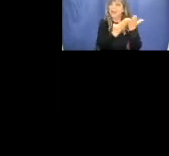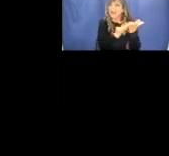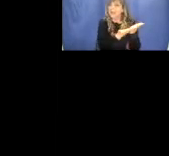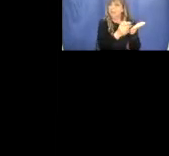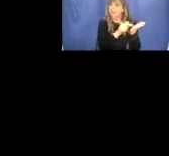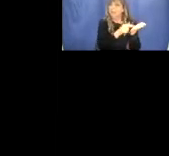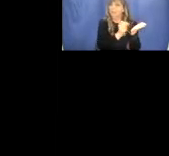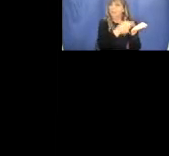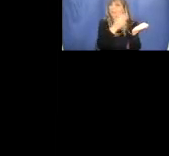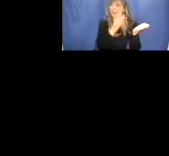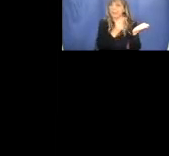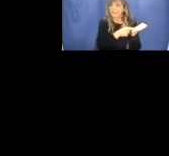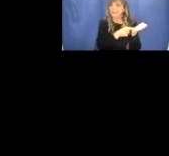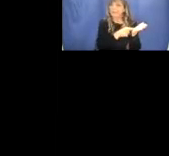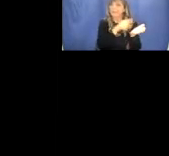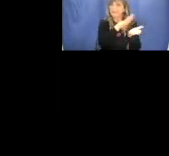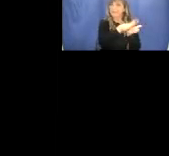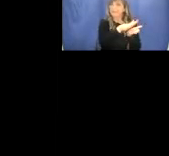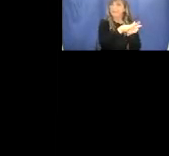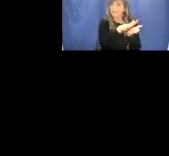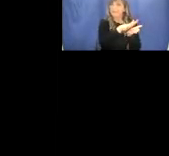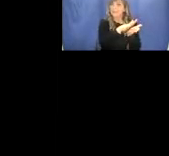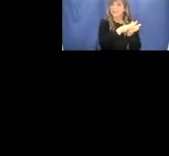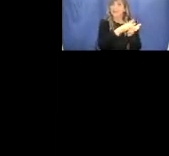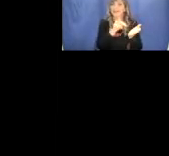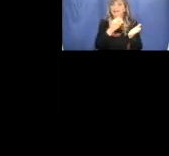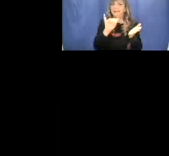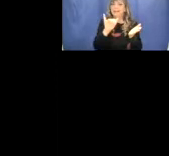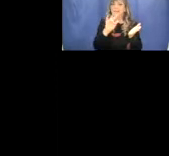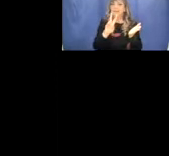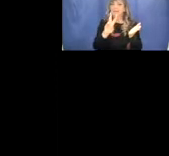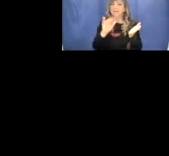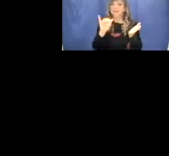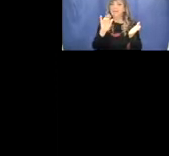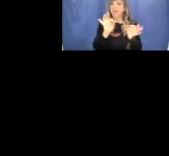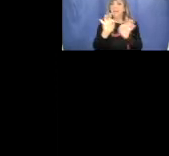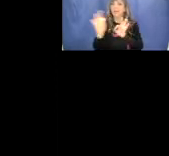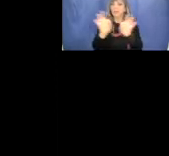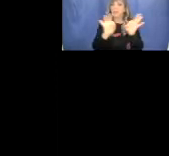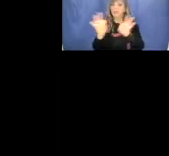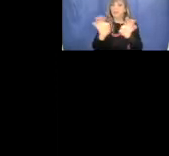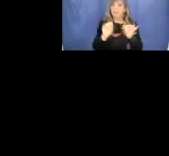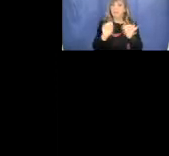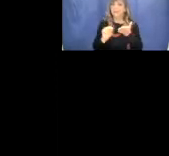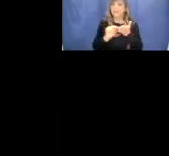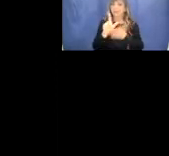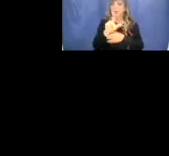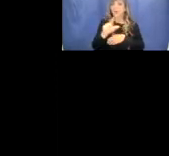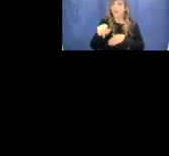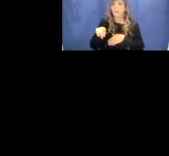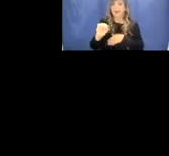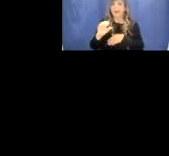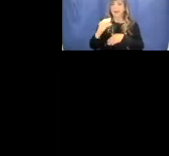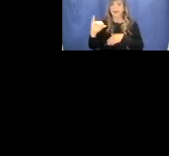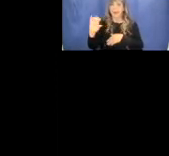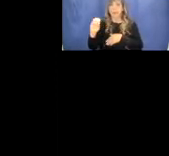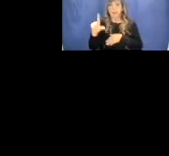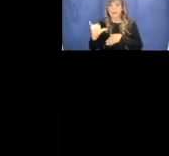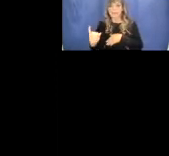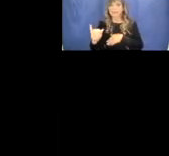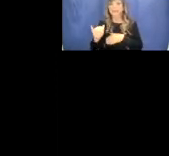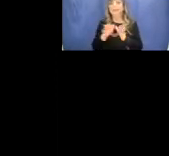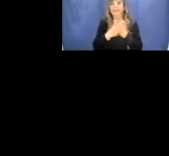importante a stampa de divina proporzione scritto da luca pacioli alla fine di questo libro